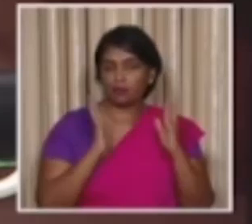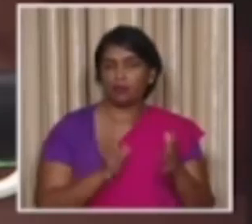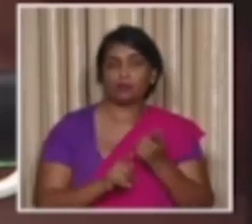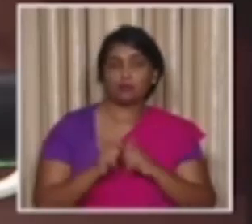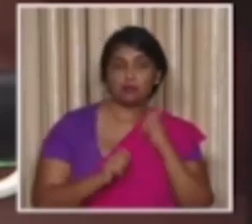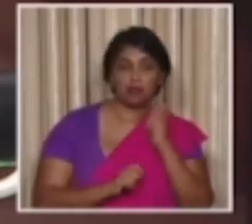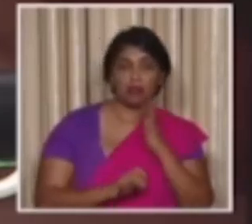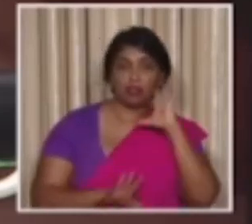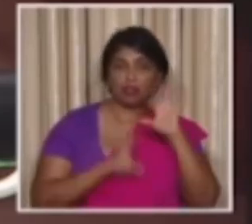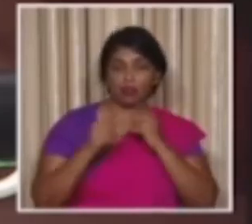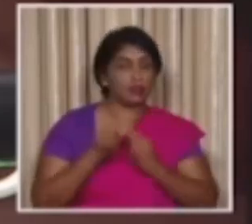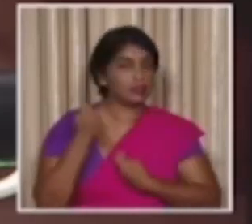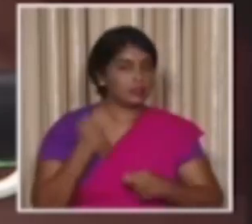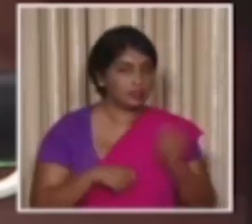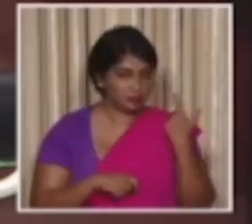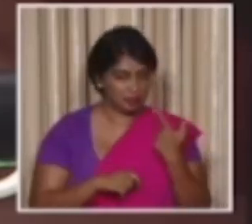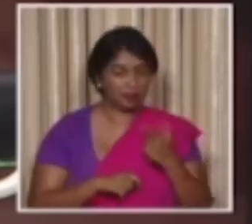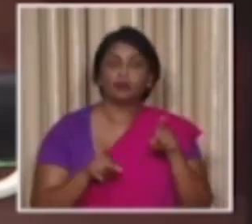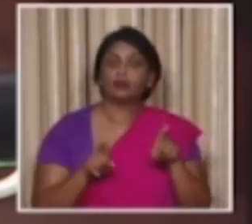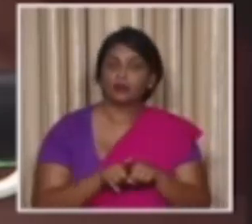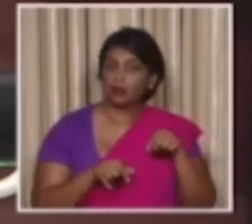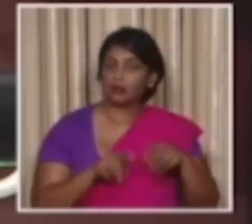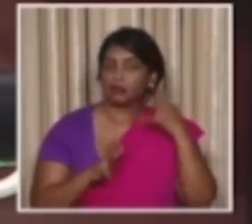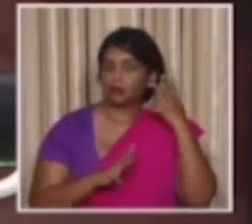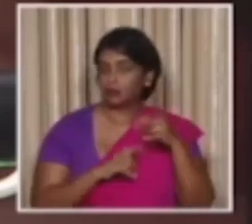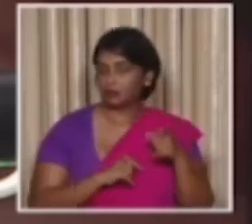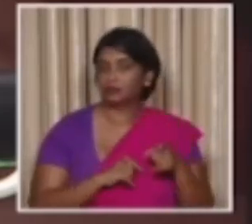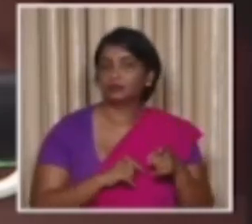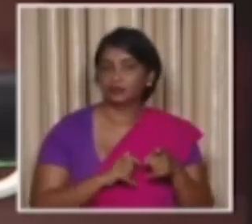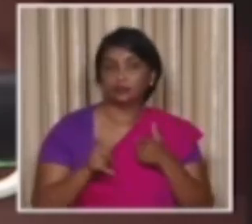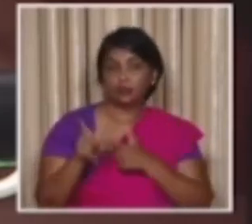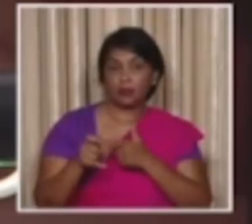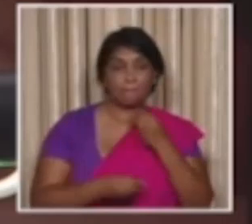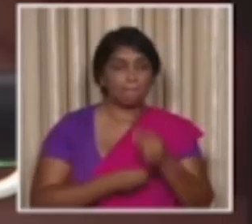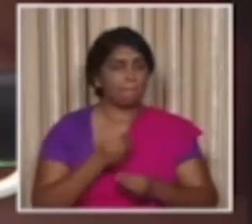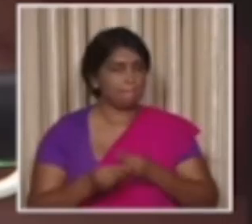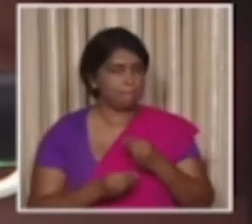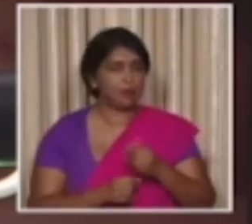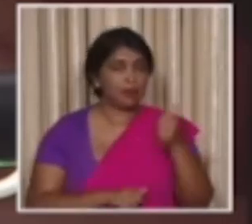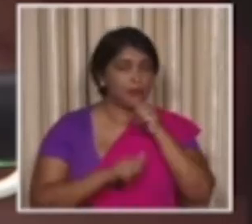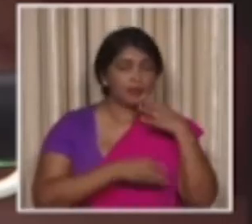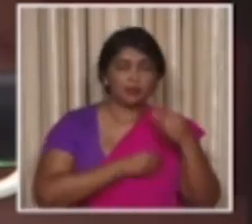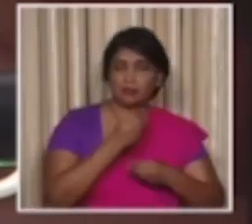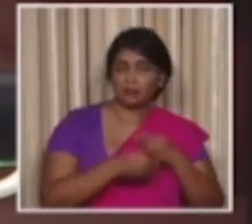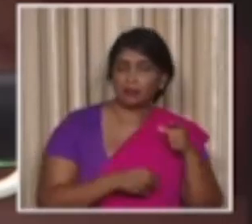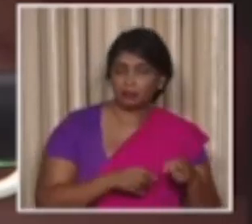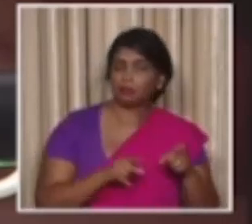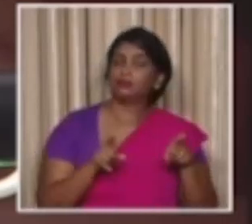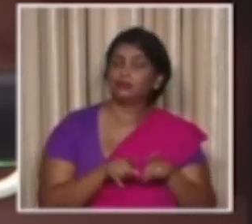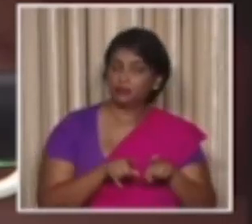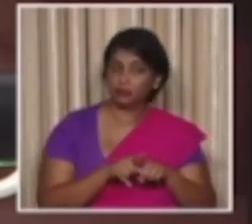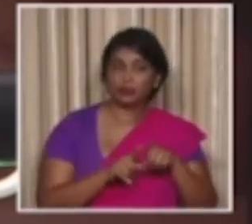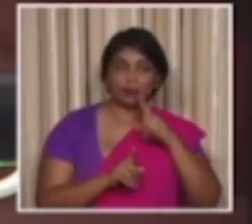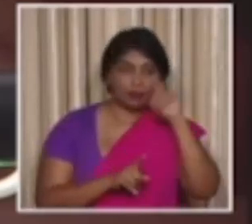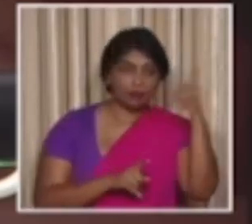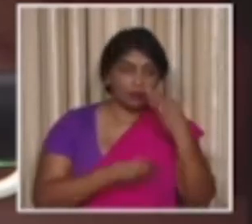කරා මේ දත්ත අලෙවි කිරීම පිළිබඳව. ඒ නිසා අද ලෝකයේ අවියාවිද ජාවාරම, ඖෂධ ජාවාරම හා